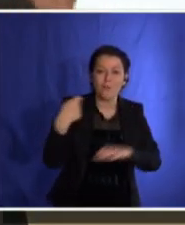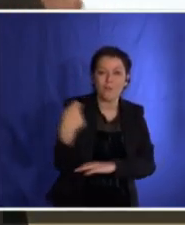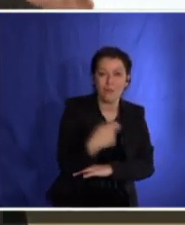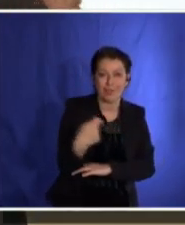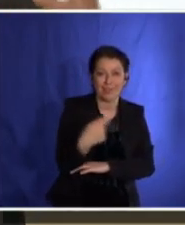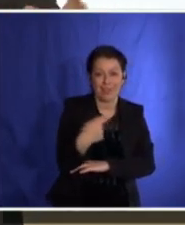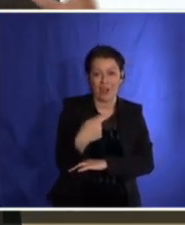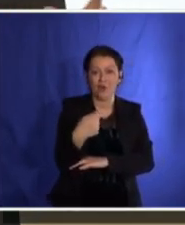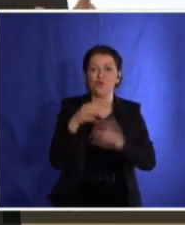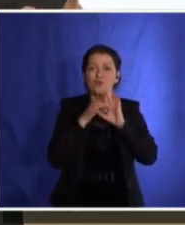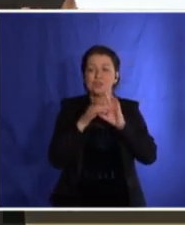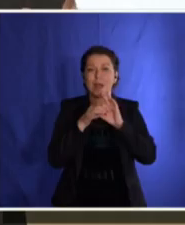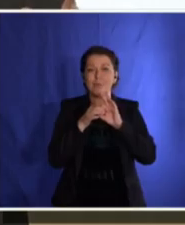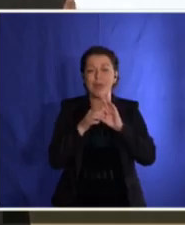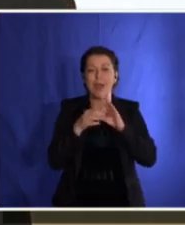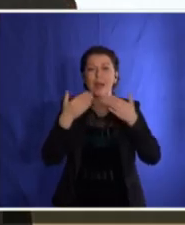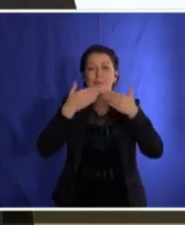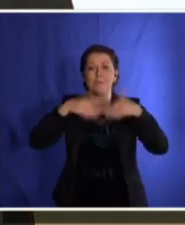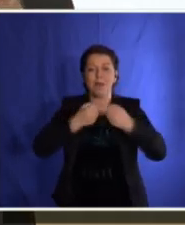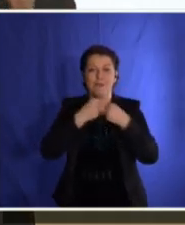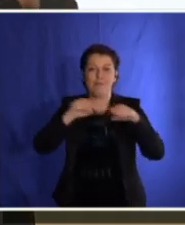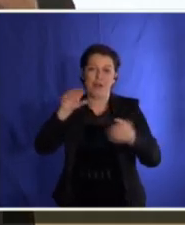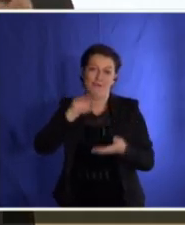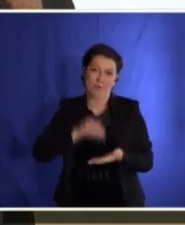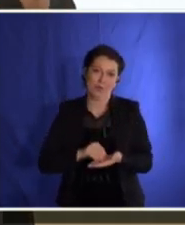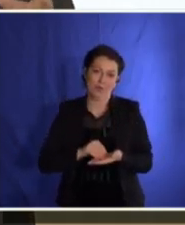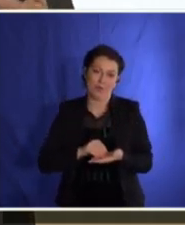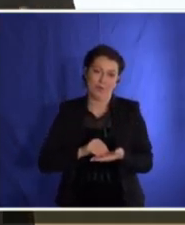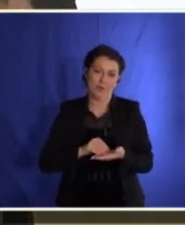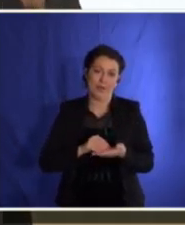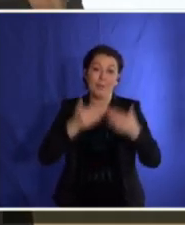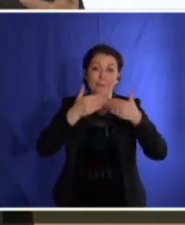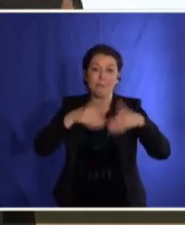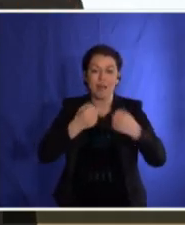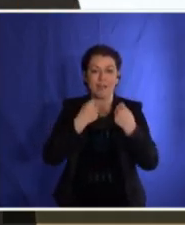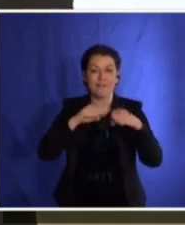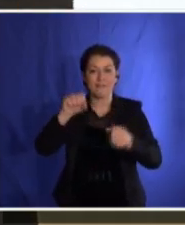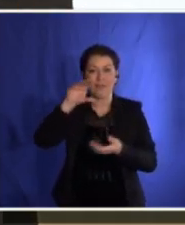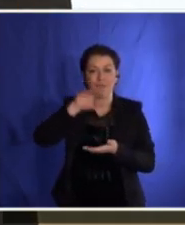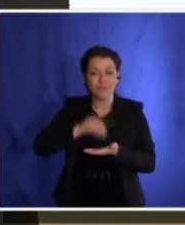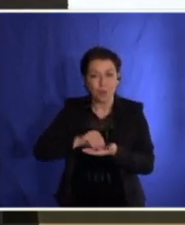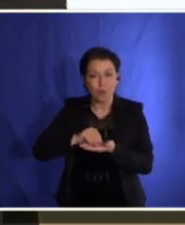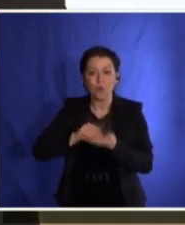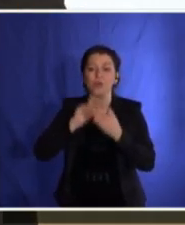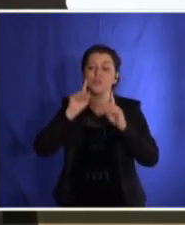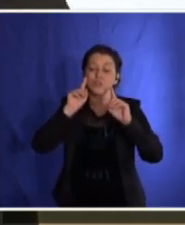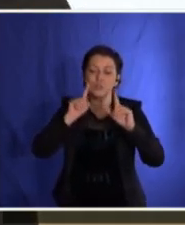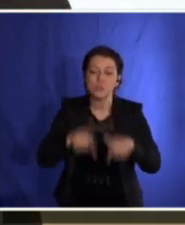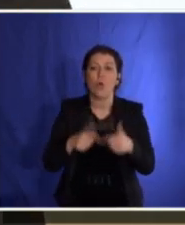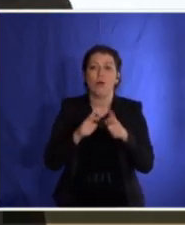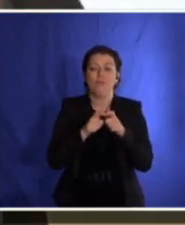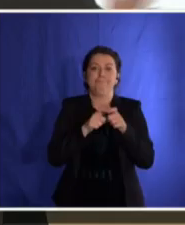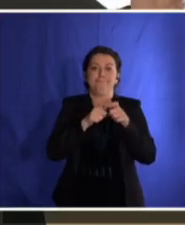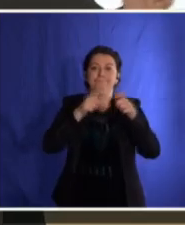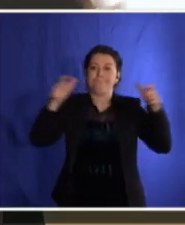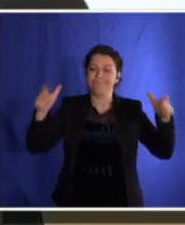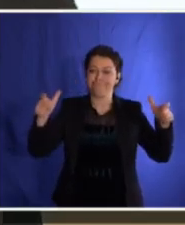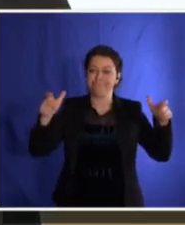für barrierefreies Wohnen. Und dieses barrierefreie Wohnen sollte man eigentlich ausdehnen auf